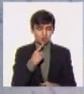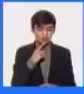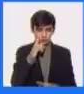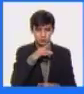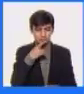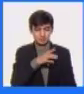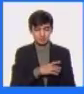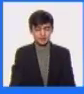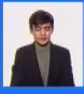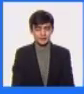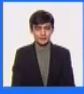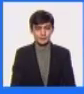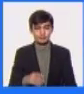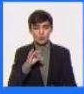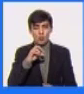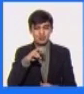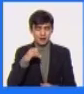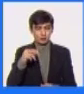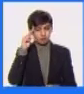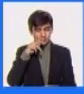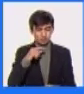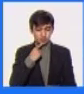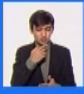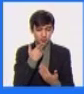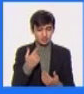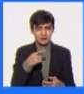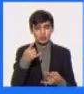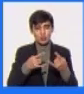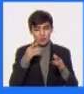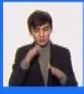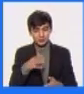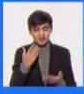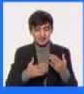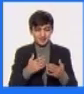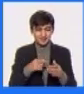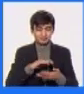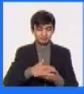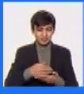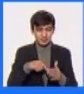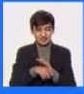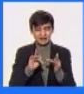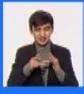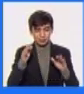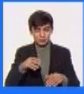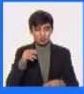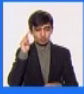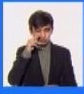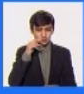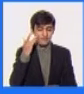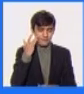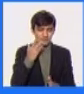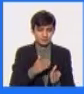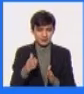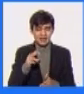сендіреді. Онлайн оқудың еш қиындығы жоқ. Телерна немесе бейне конференция арқылы берілген тапсырмаларды балалар орындап күнделік